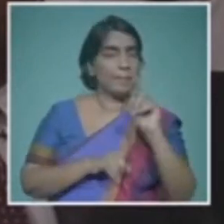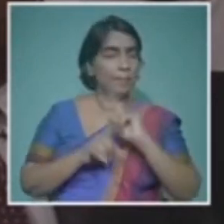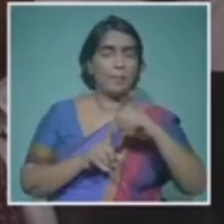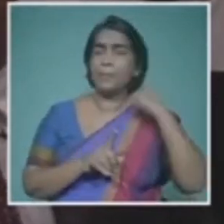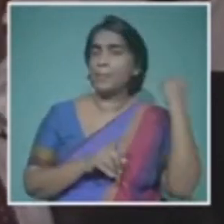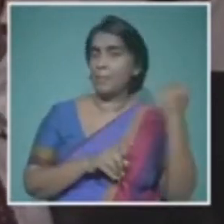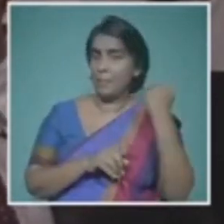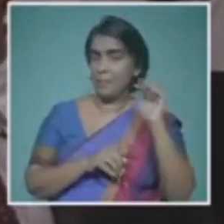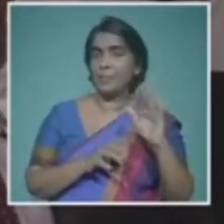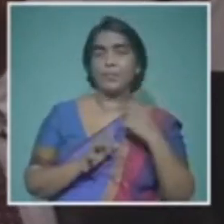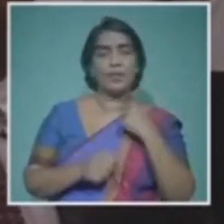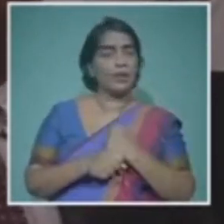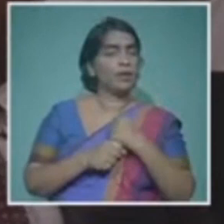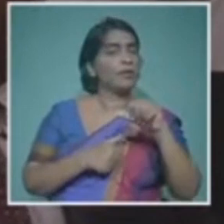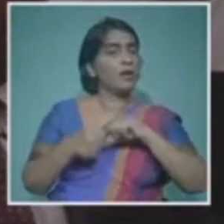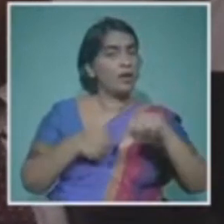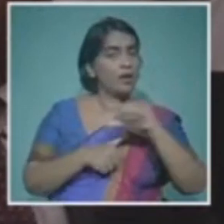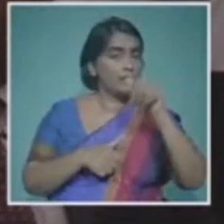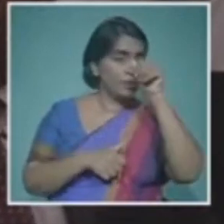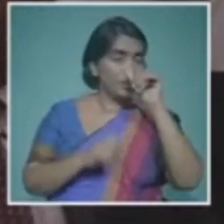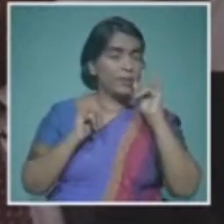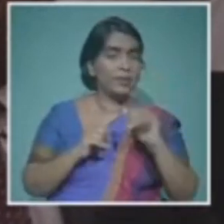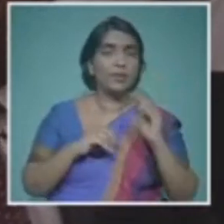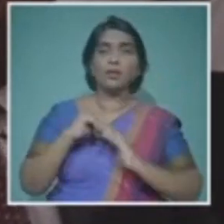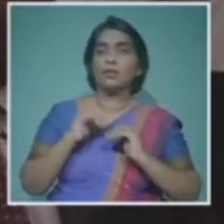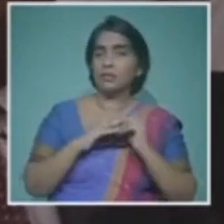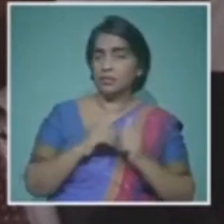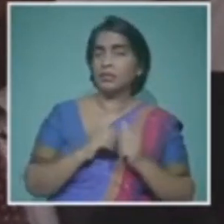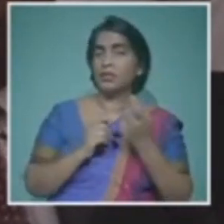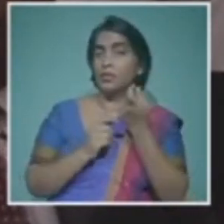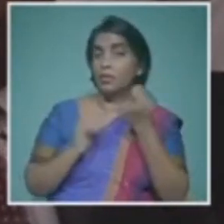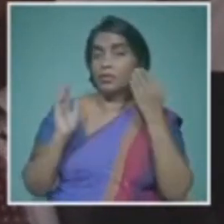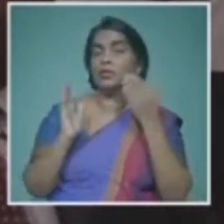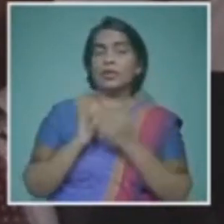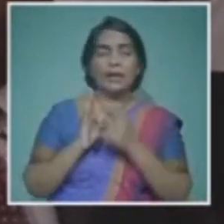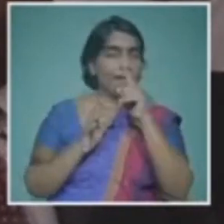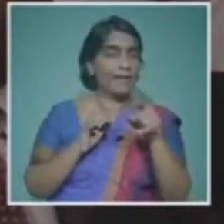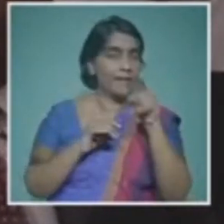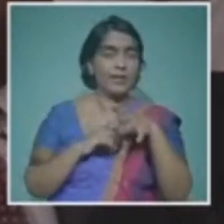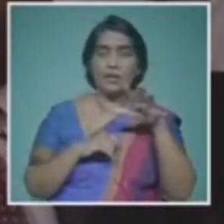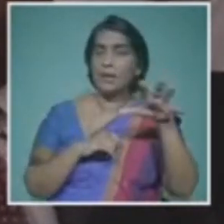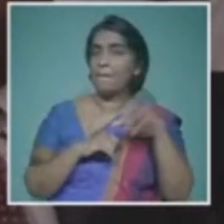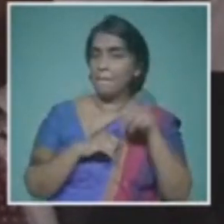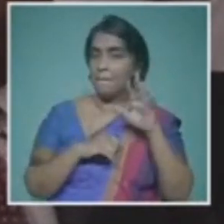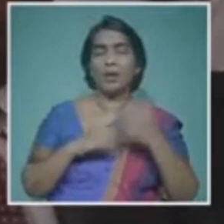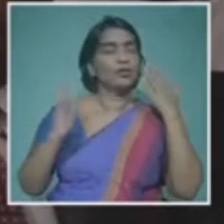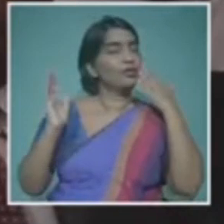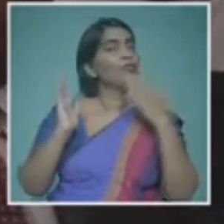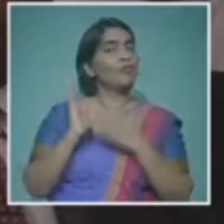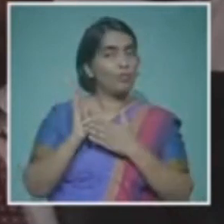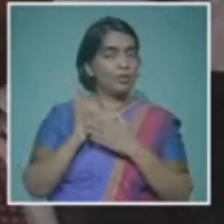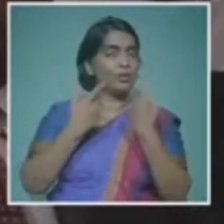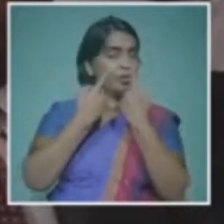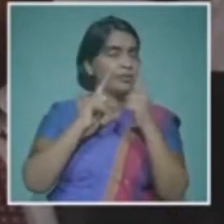කතා කරන්නේ රාජ්‍ය ආයතනවල වංචා දූෂණ අක්‍රමිකතා මූල්‍ය තත්ත්වයන් වැරදි විදිහට පාවිච්චි වෙන කාරණා පිළිබඳව